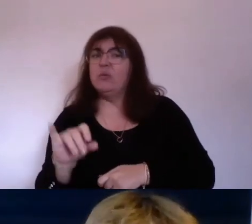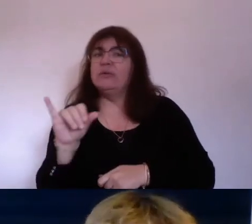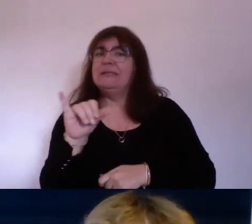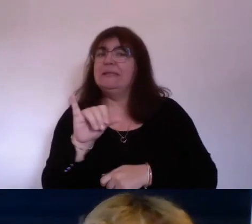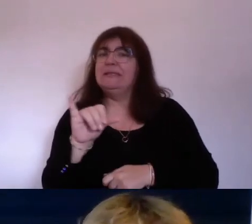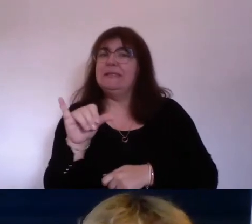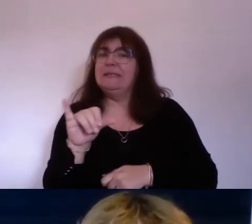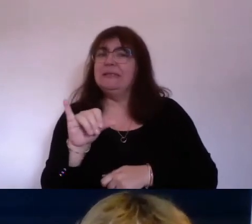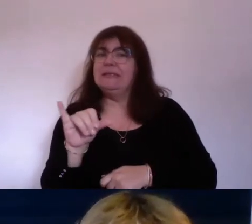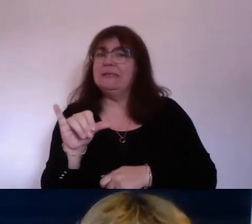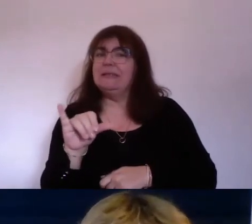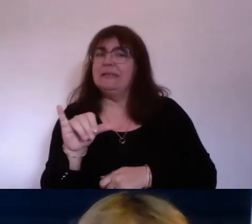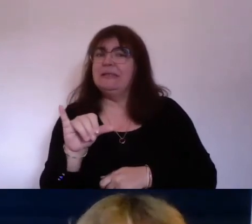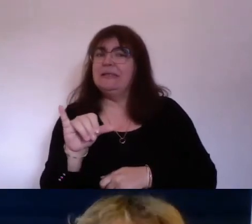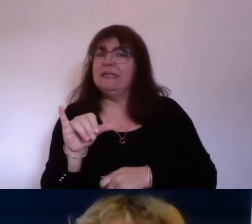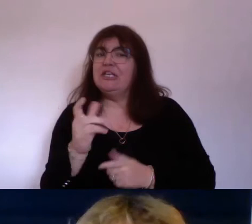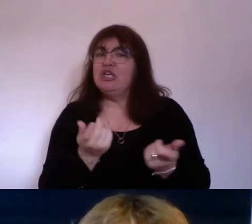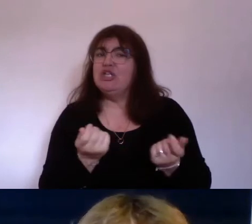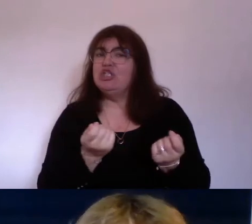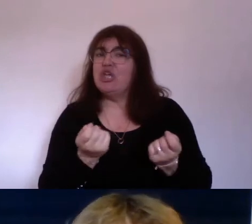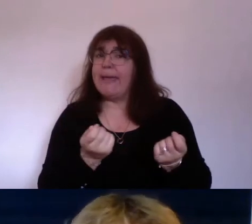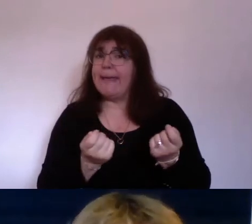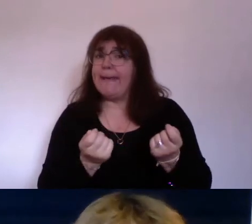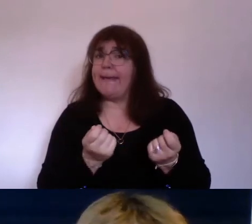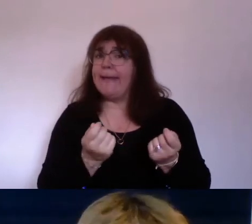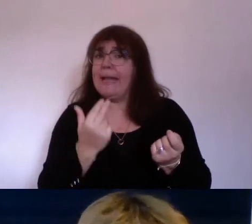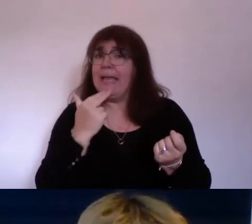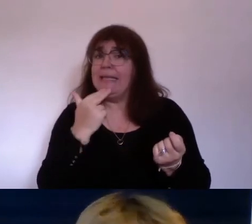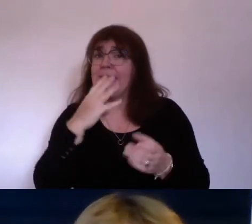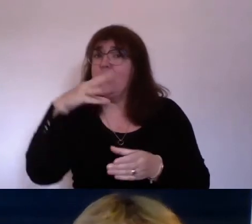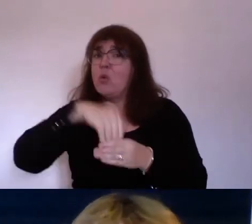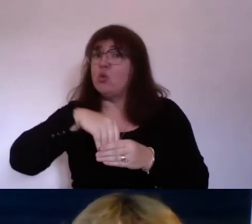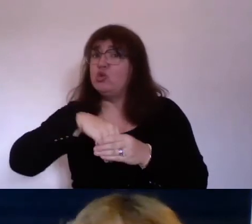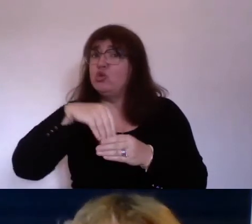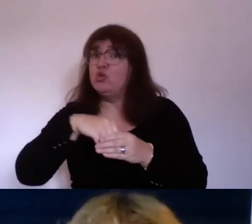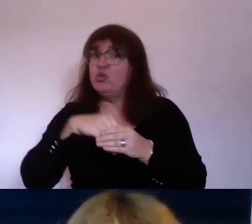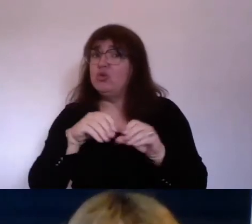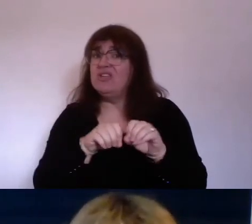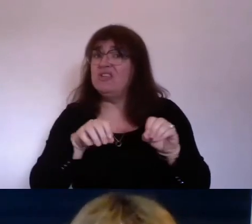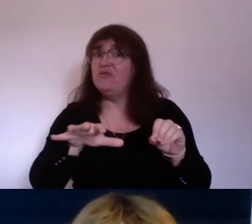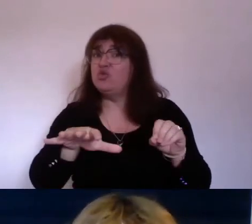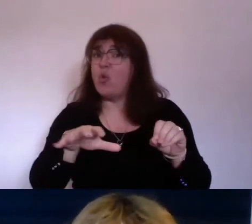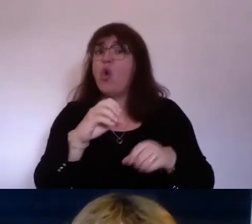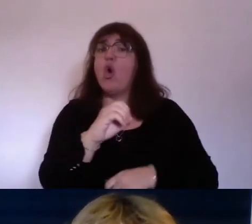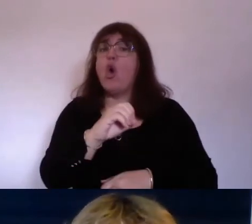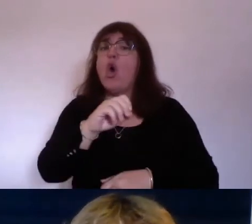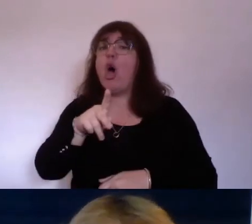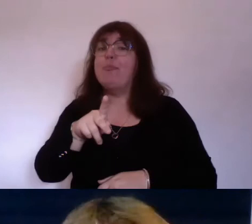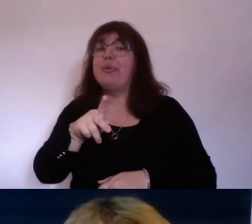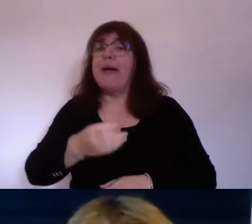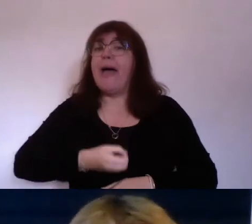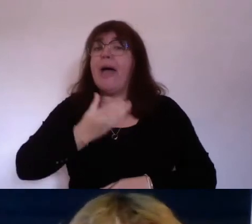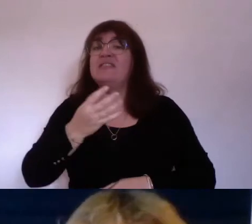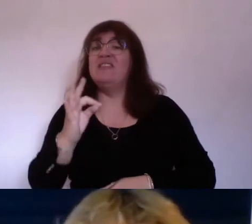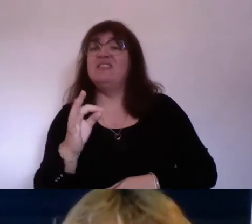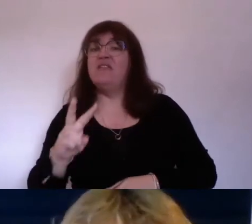qualité du contenu de cette diffusion Opart. Bien déjà par la